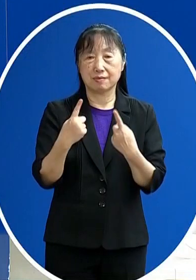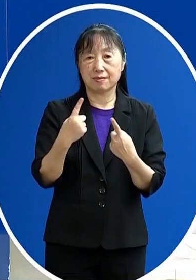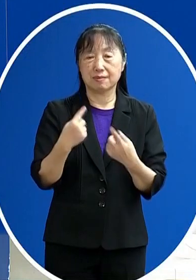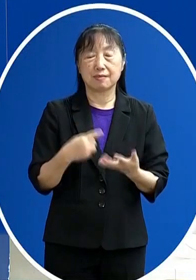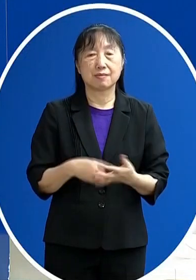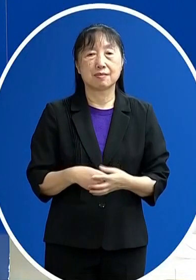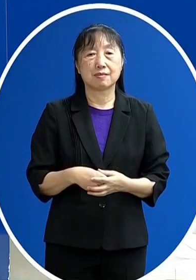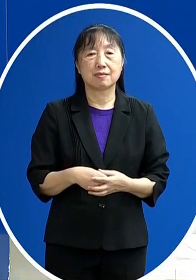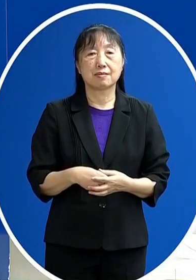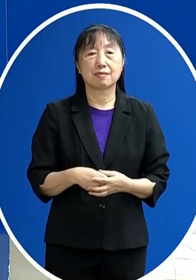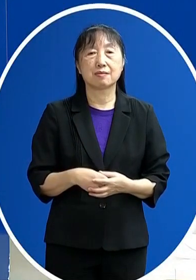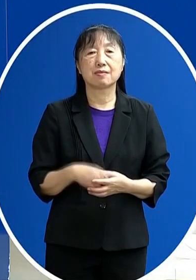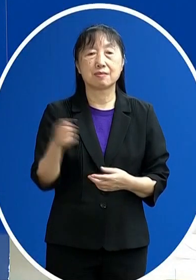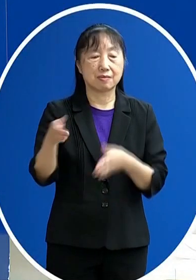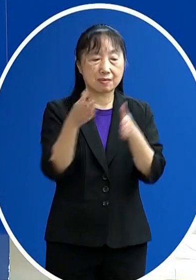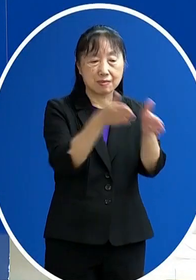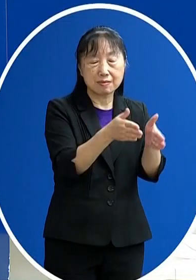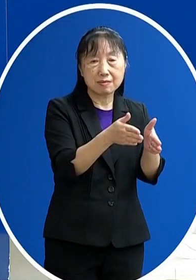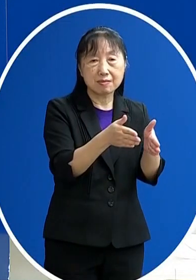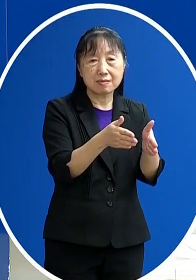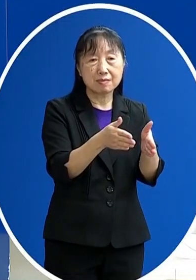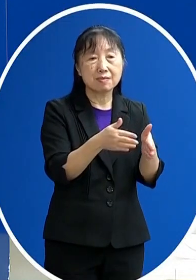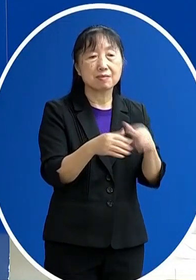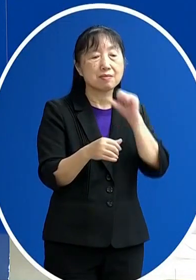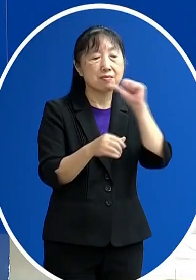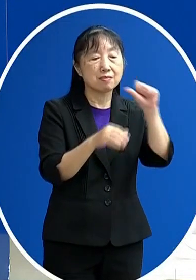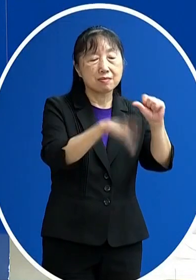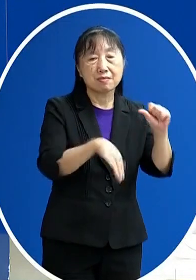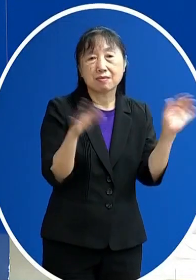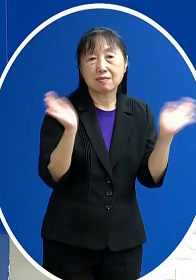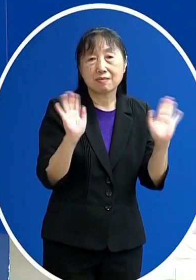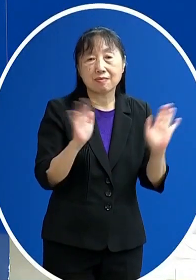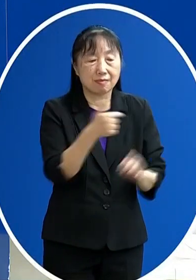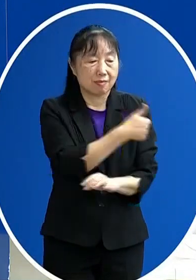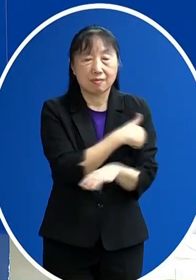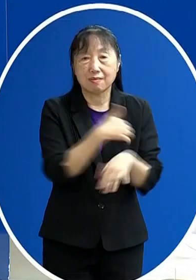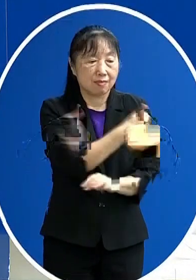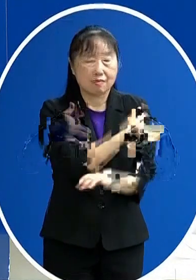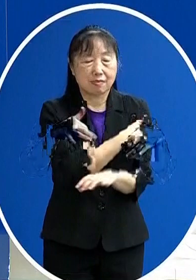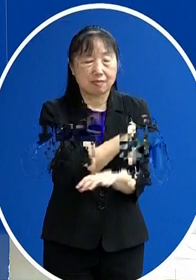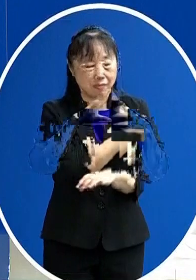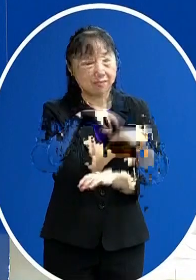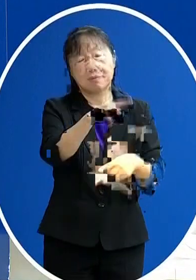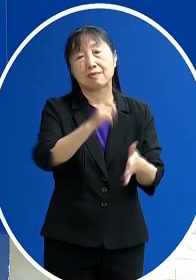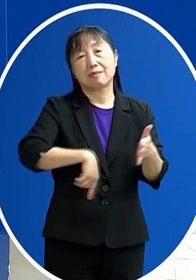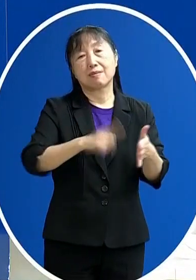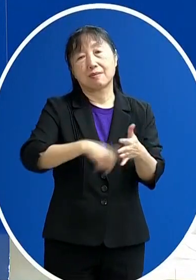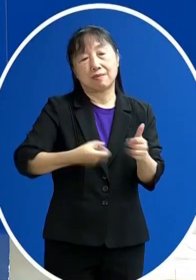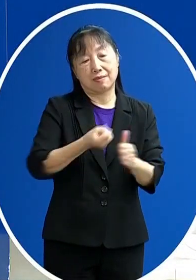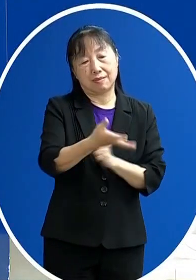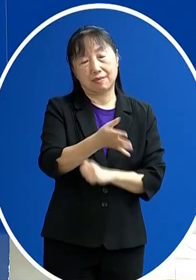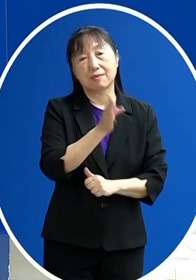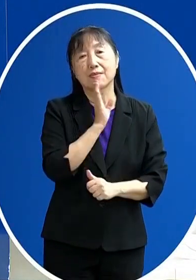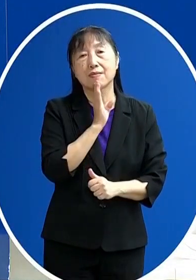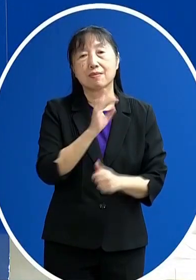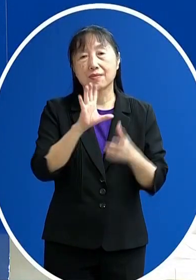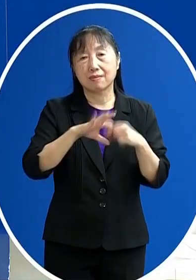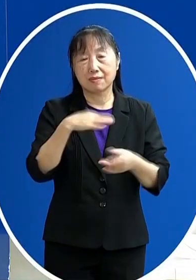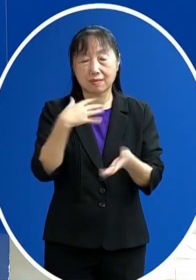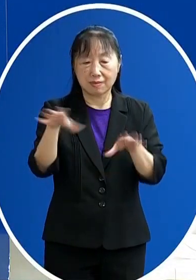发生在还没有接种疫苗的这个五岁以下的小幼儿然后小小孩这个部分，所以用这样的